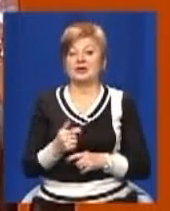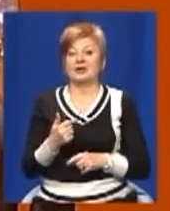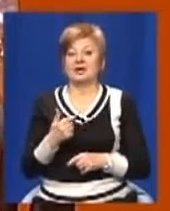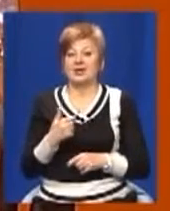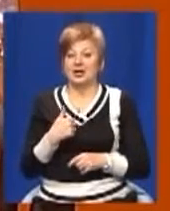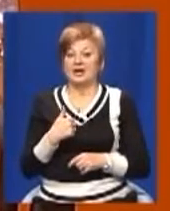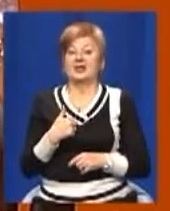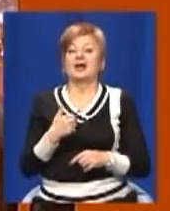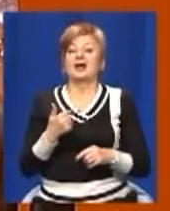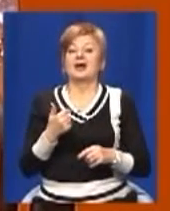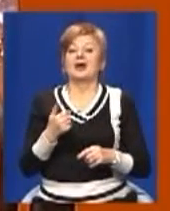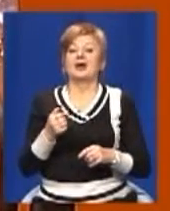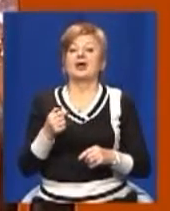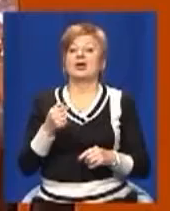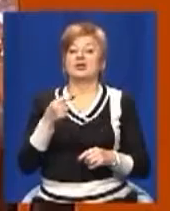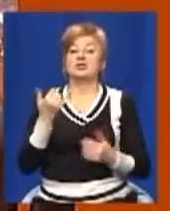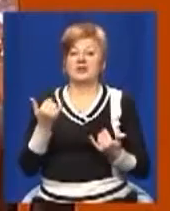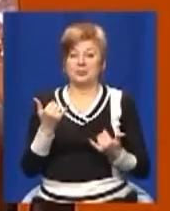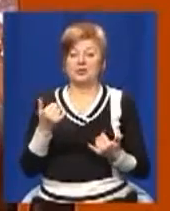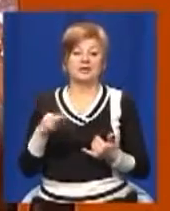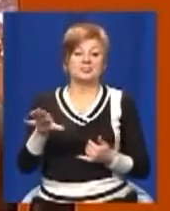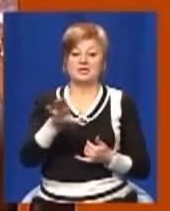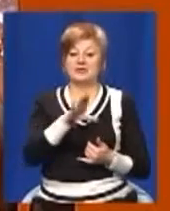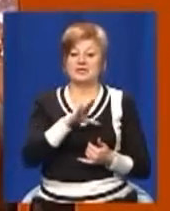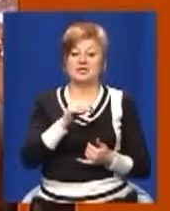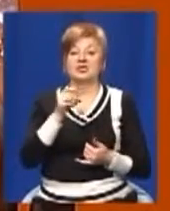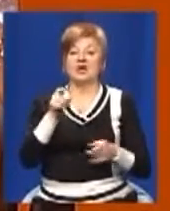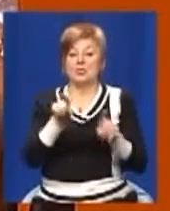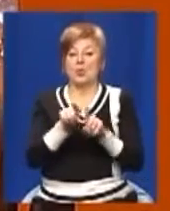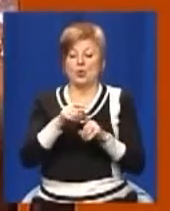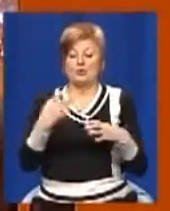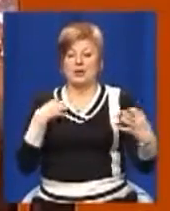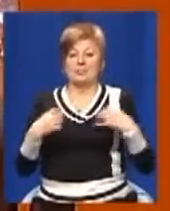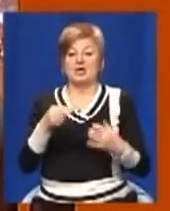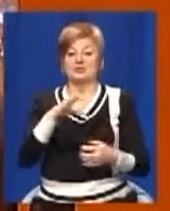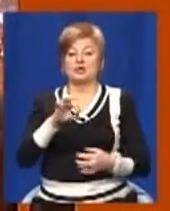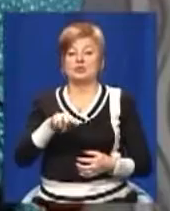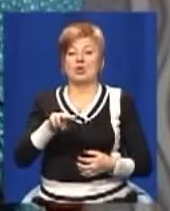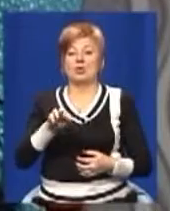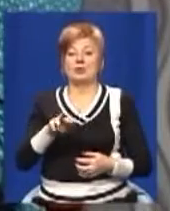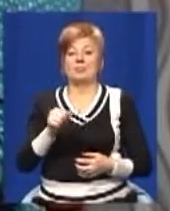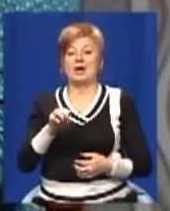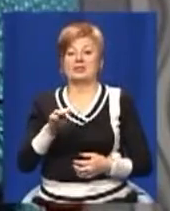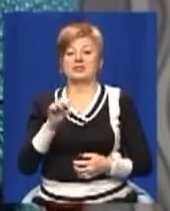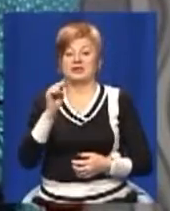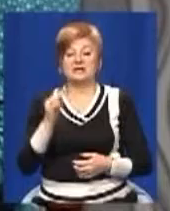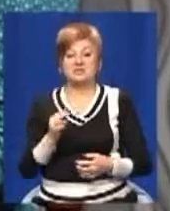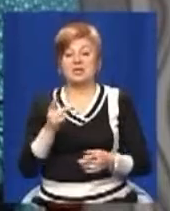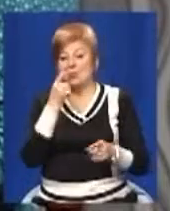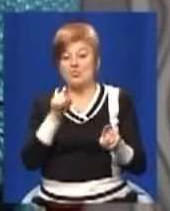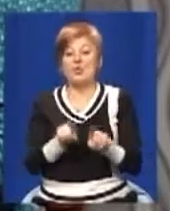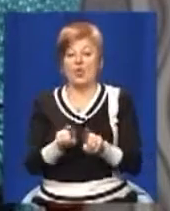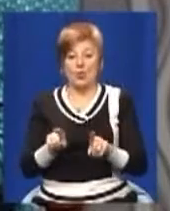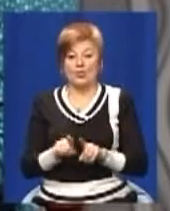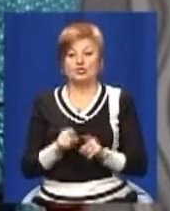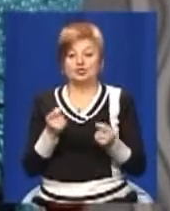на лабрадора та на далматинця. Отакі. Ну так, взагалі-то вони декілька породи,